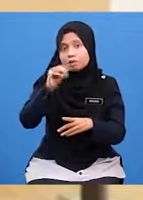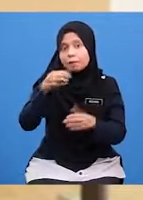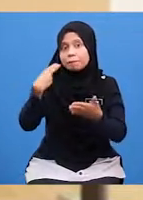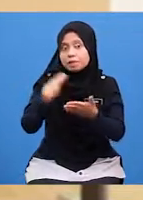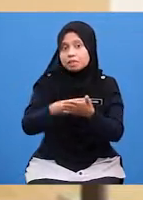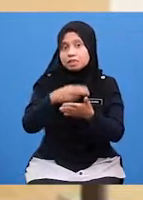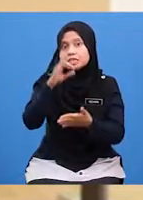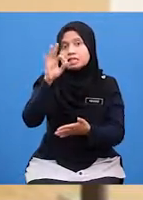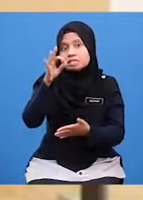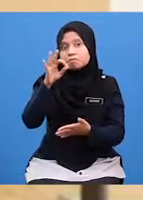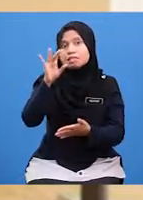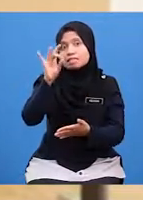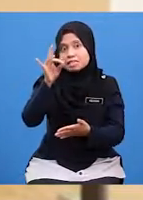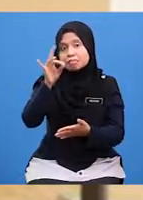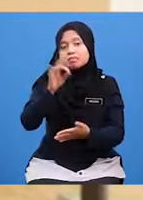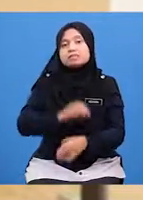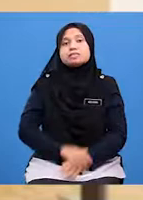tahun 1918.